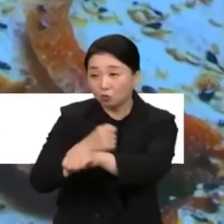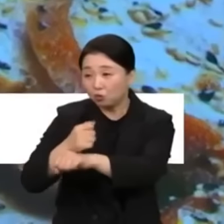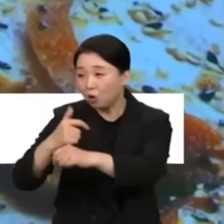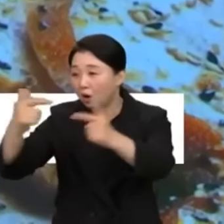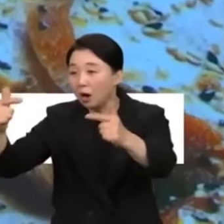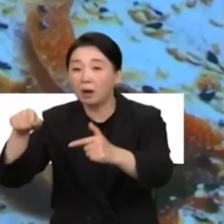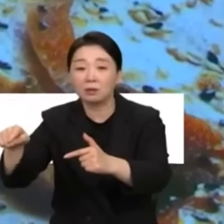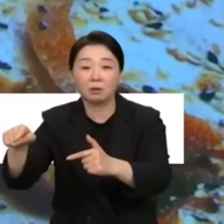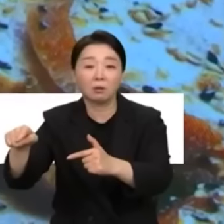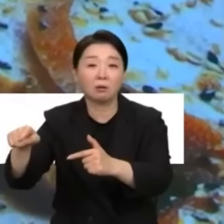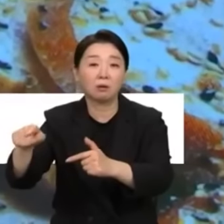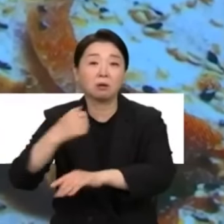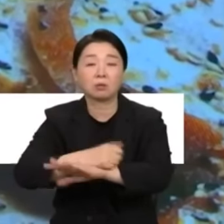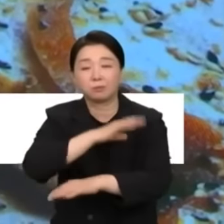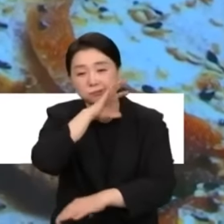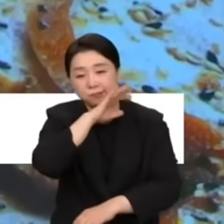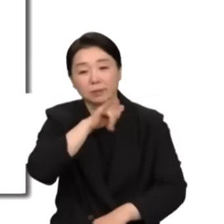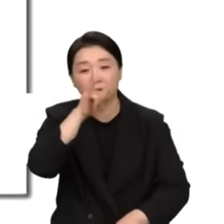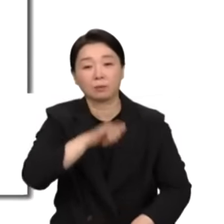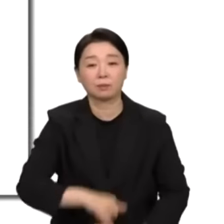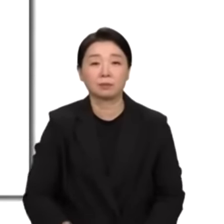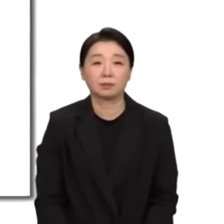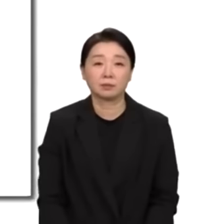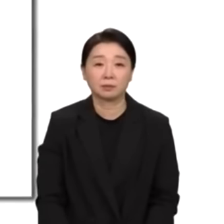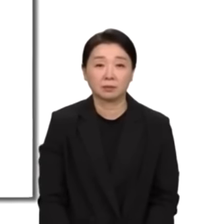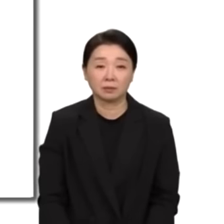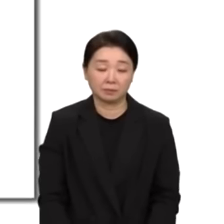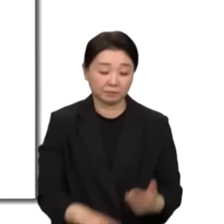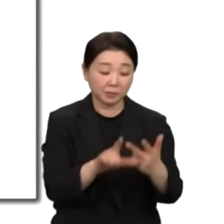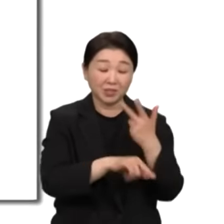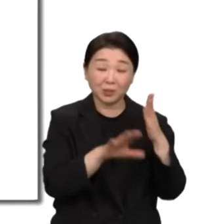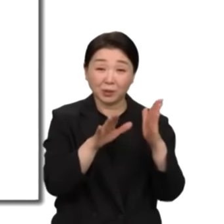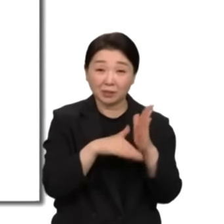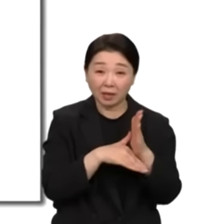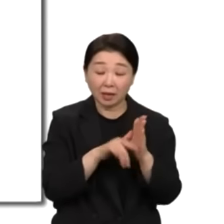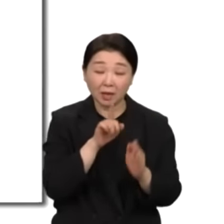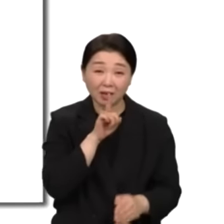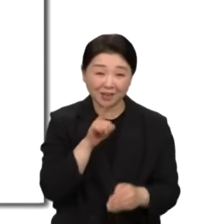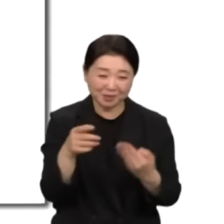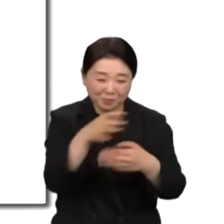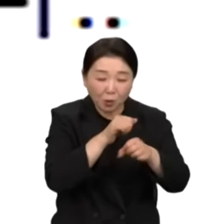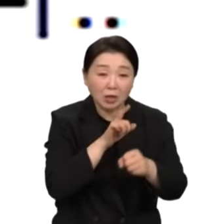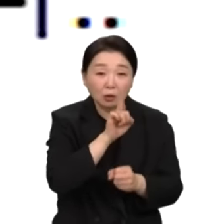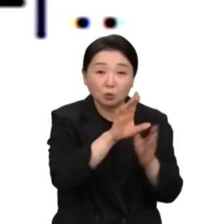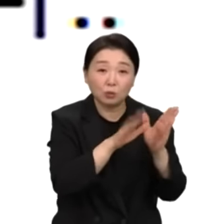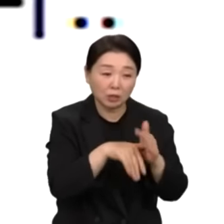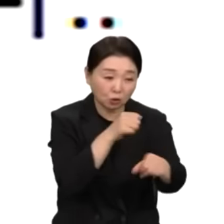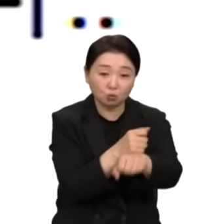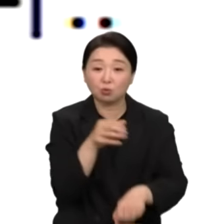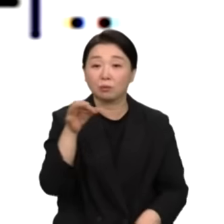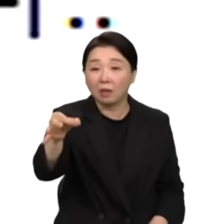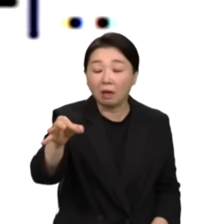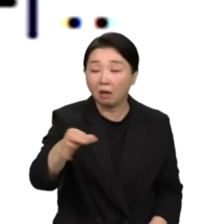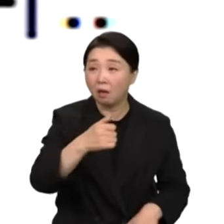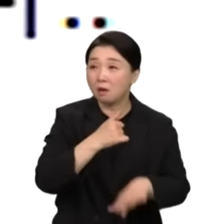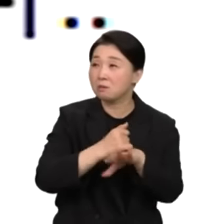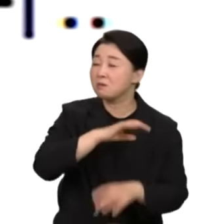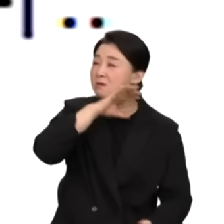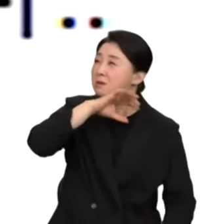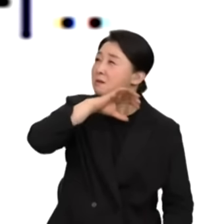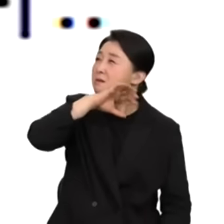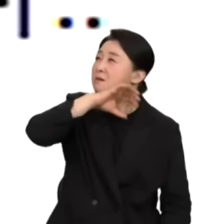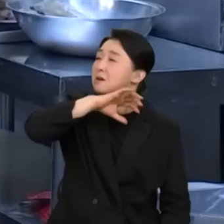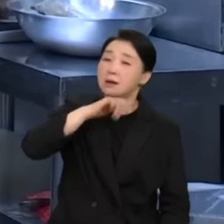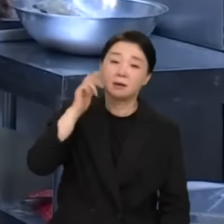도입한 데 대한 항의 성격입니다. 다음 달 포장 주문에까지 수수료를 매기기로 하면서 불만은